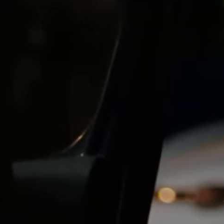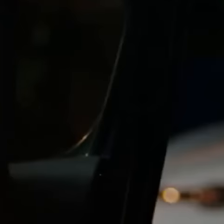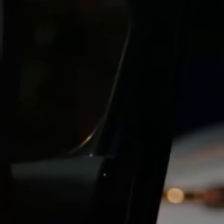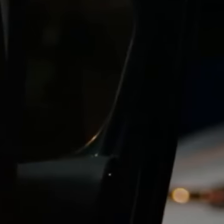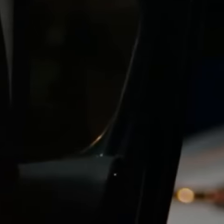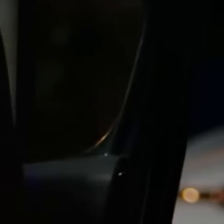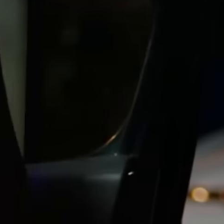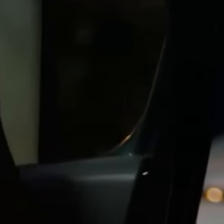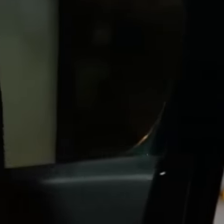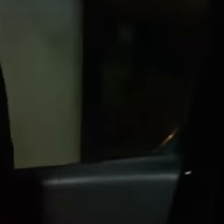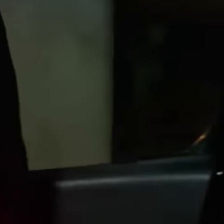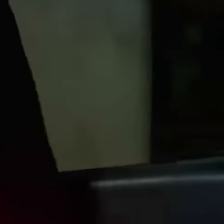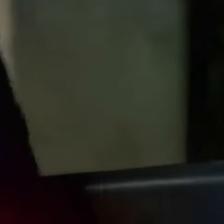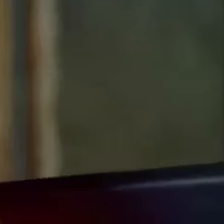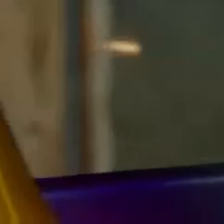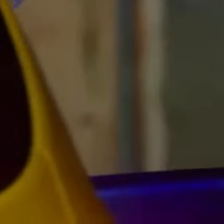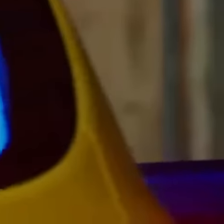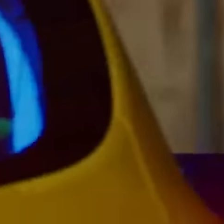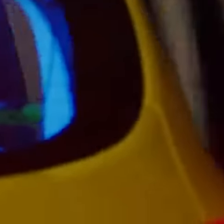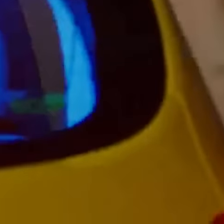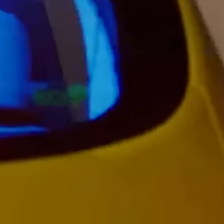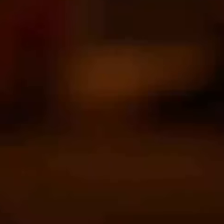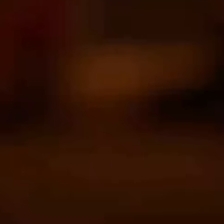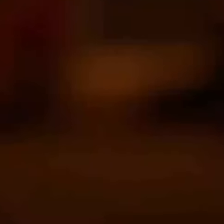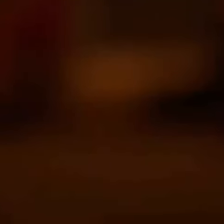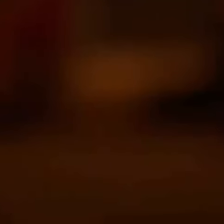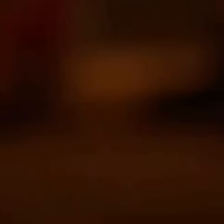Taksiye binmeden bir kez daha baktı Mazhar'a.